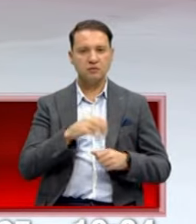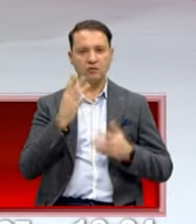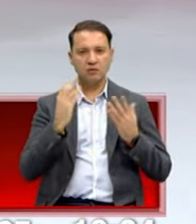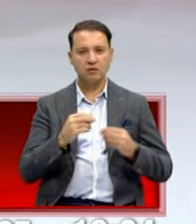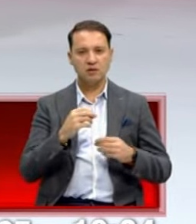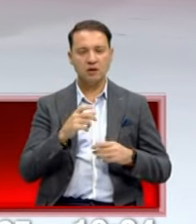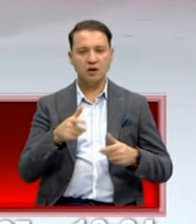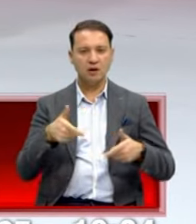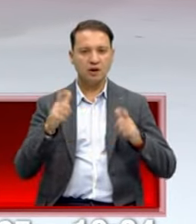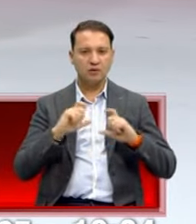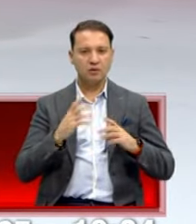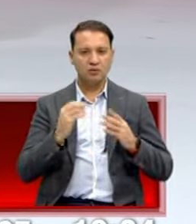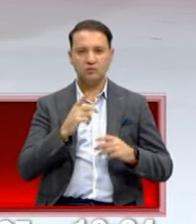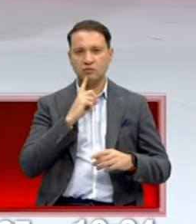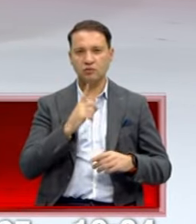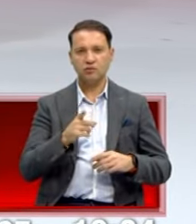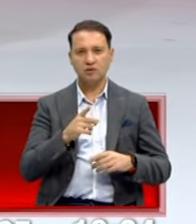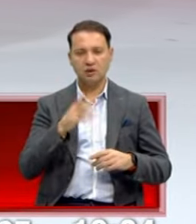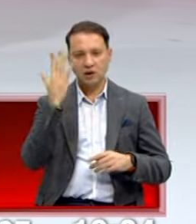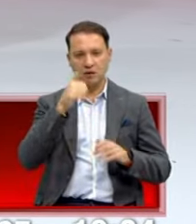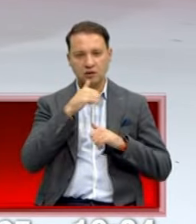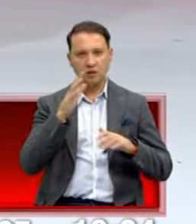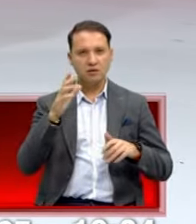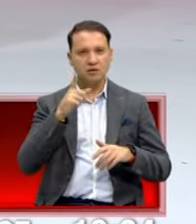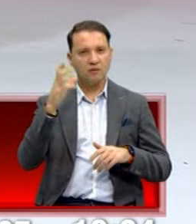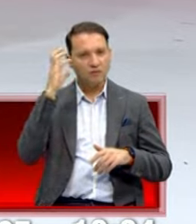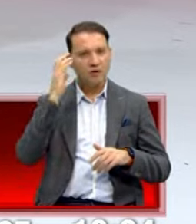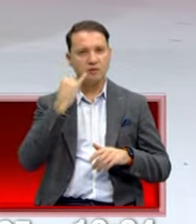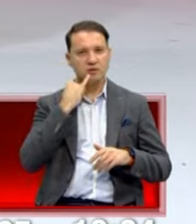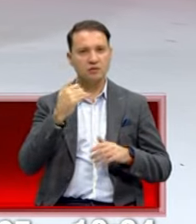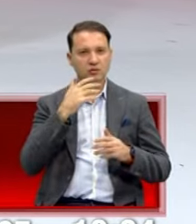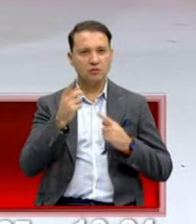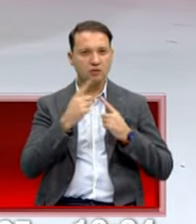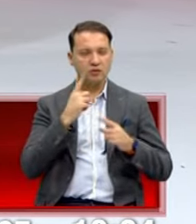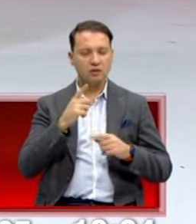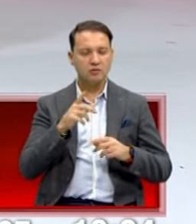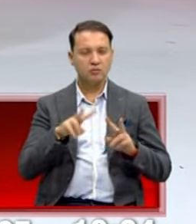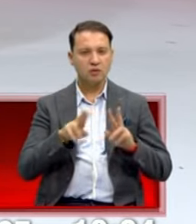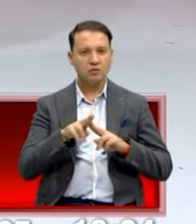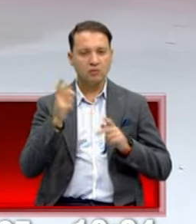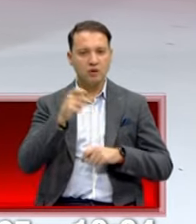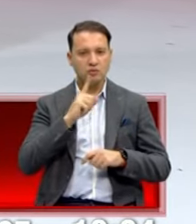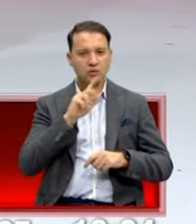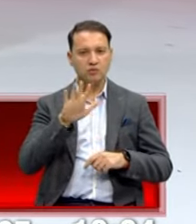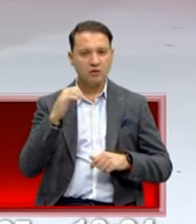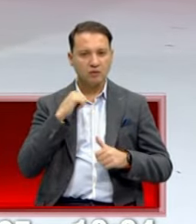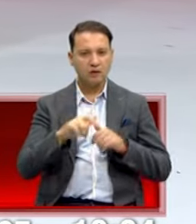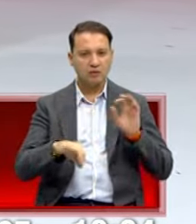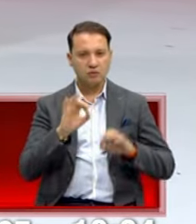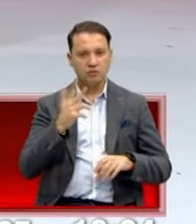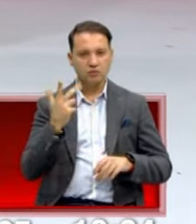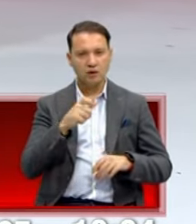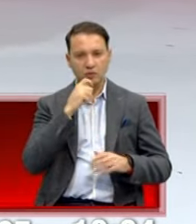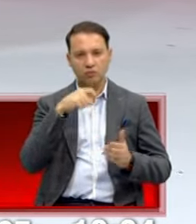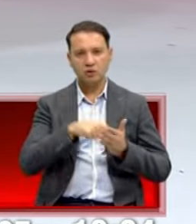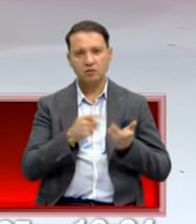olarak iftiraya uğradığını söyledi. Karadeniz Vakfı ziyaretinde konuşan kurum, madenin 135 kez denetlendiğini, 3 ay